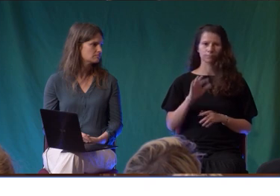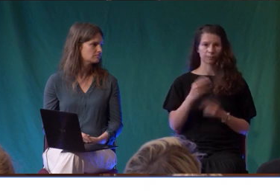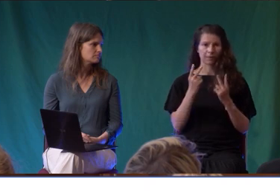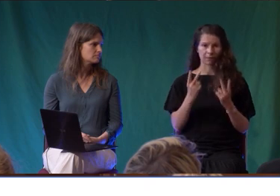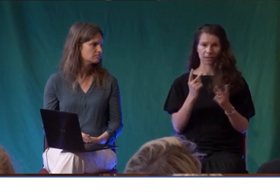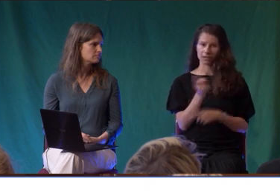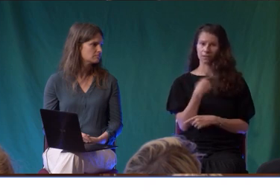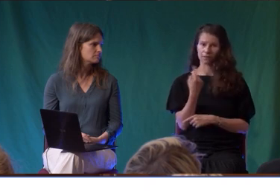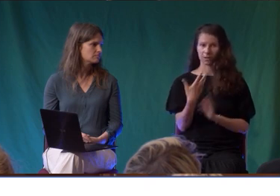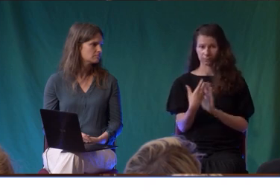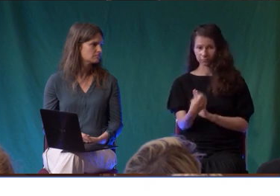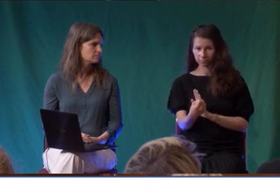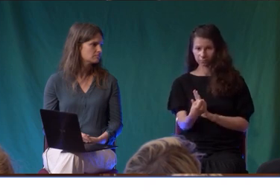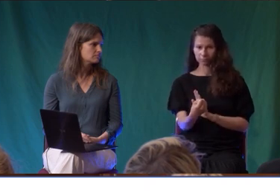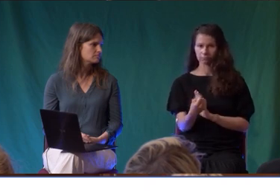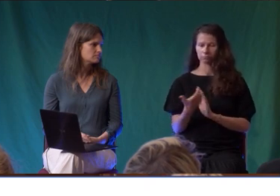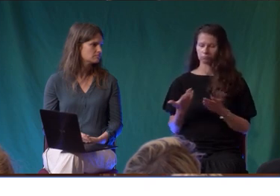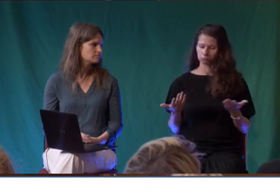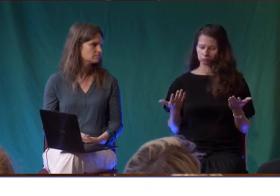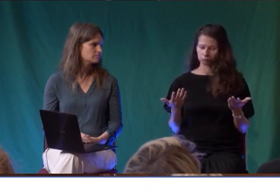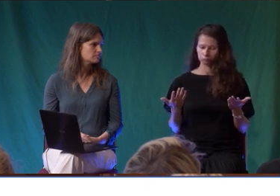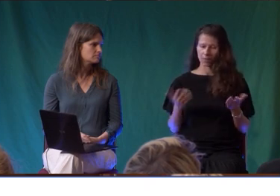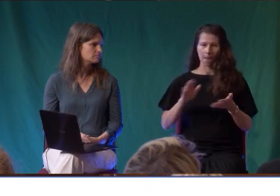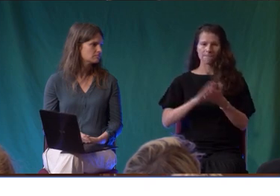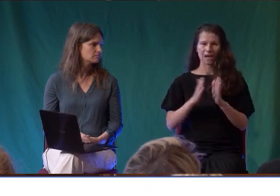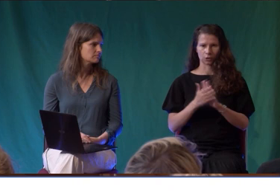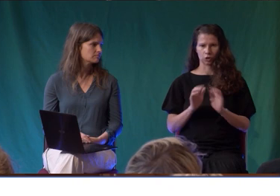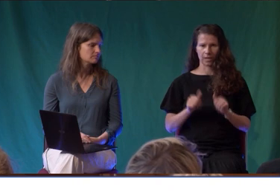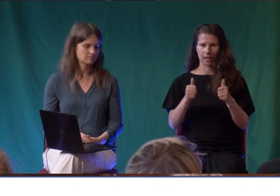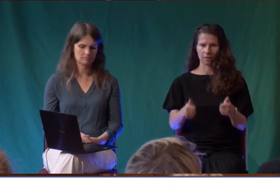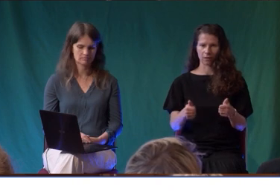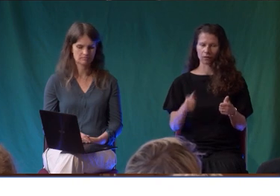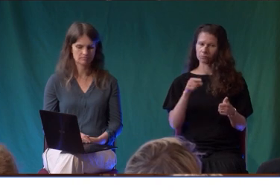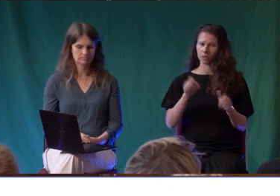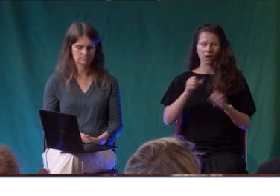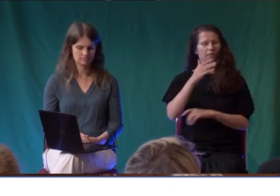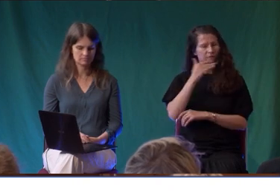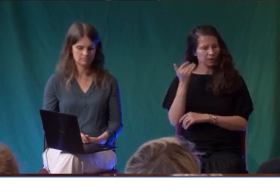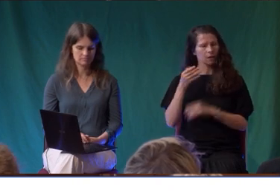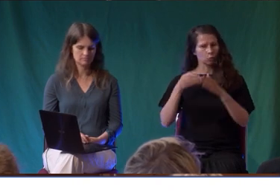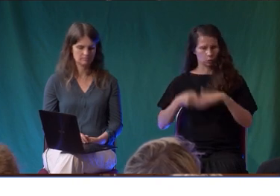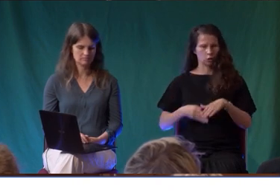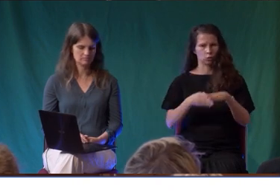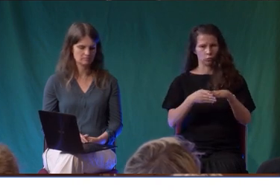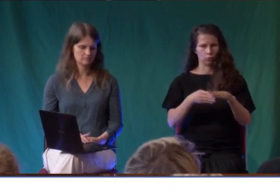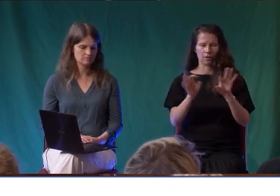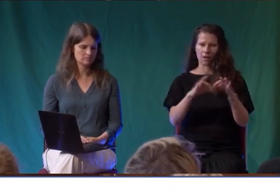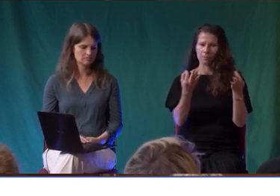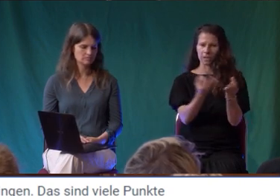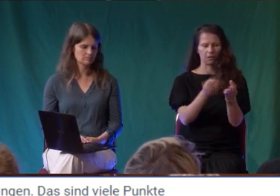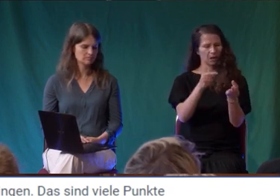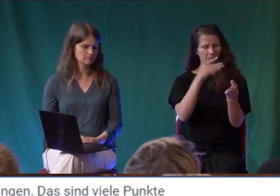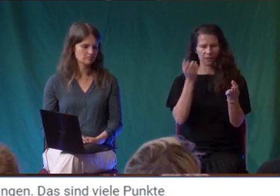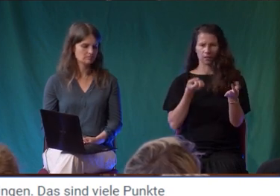und zu dem Schluss gekommen sind man kann zu praktischen Hilfen die notwendig sind kann man ganz viel Unterstützung in eine Familie bringen und in die Familie